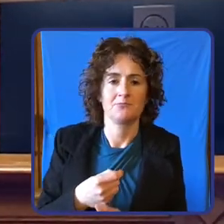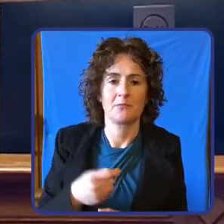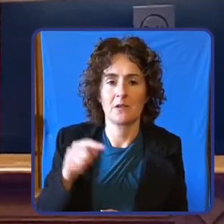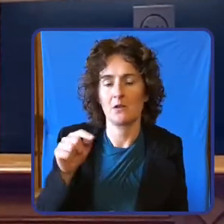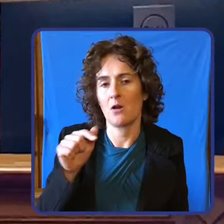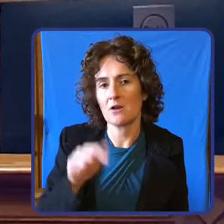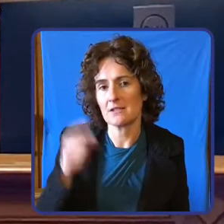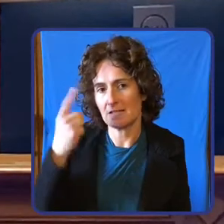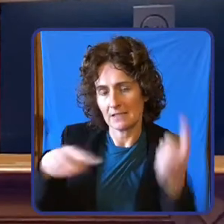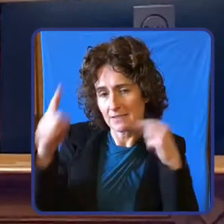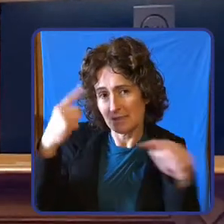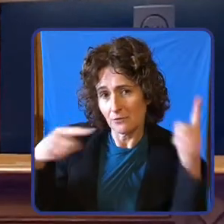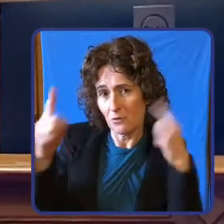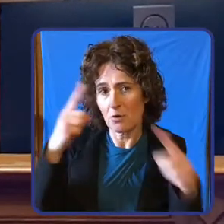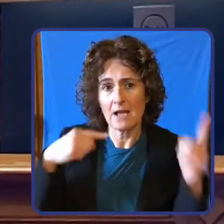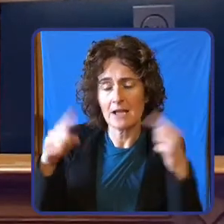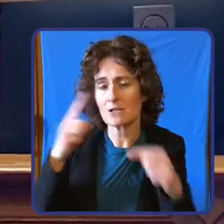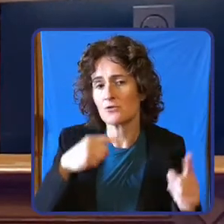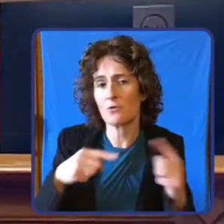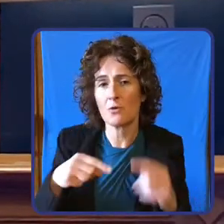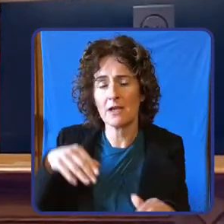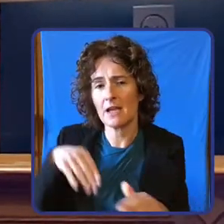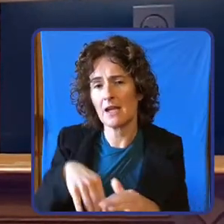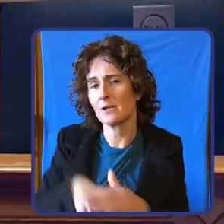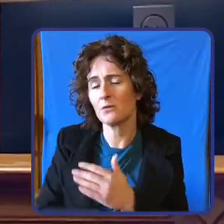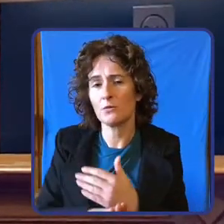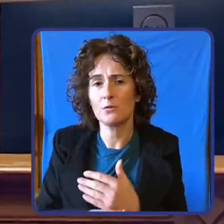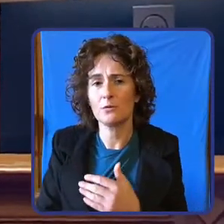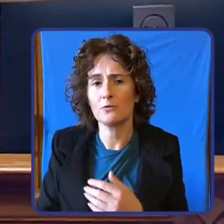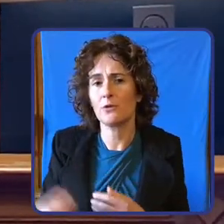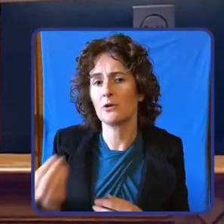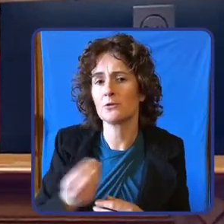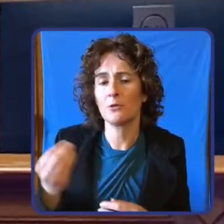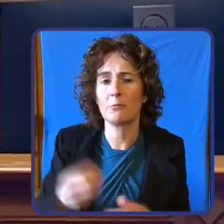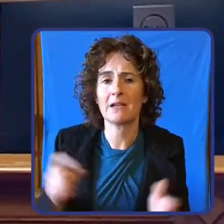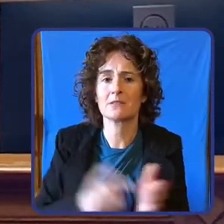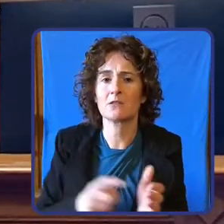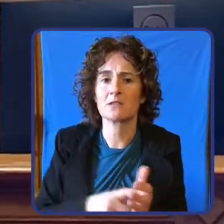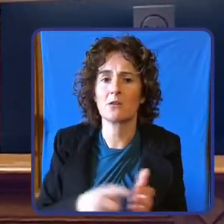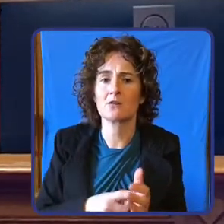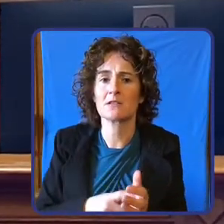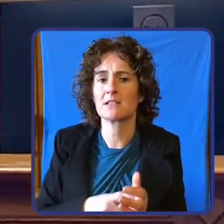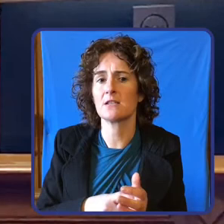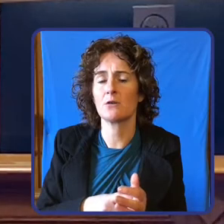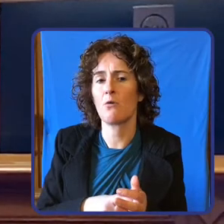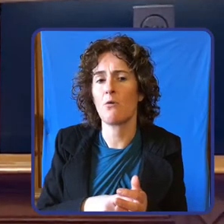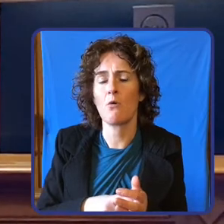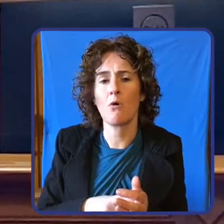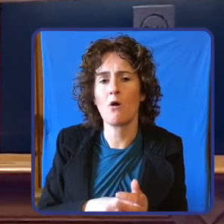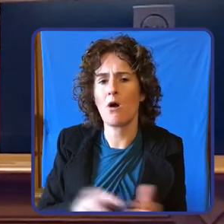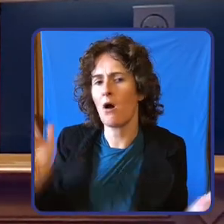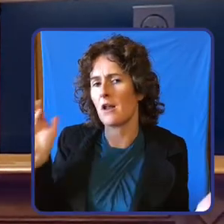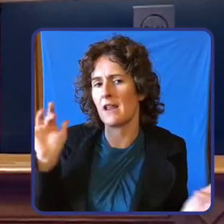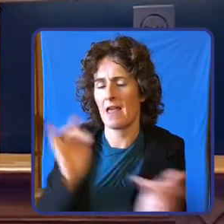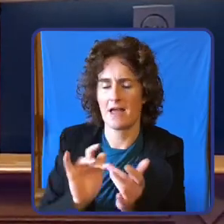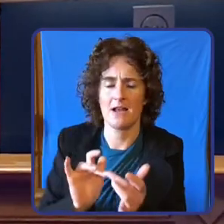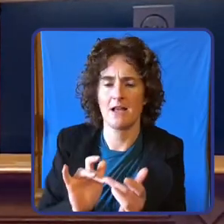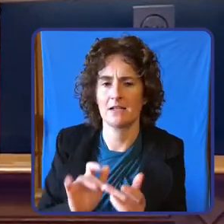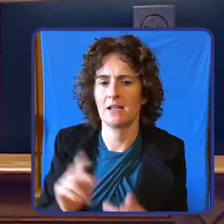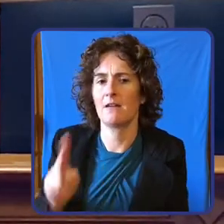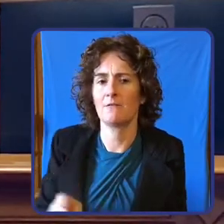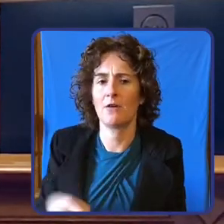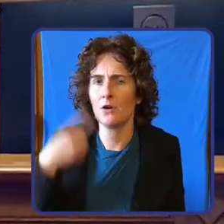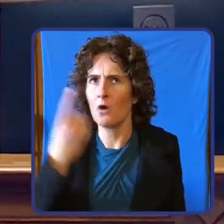háborús uszító Kirill Pátriárkának az ő ellene irányuló szankciókat megvétózta. Ezt valóban kritizálják.